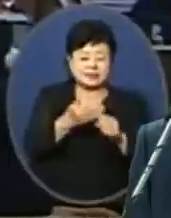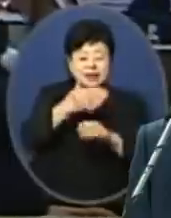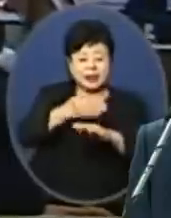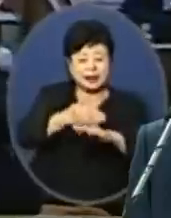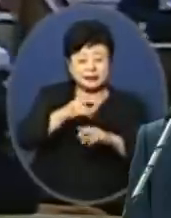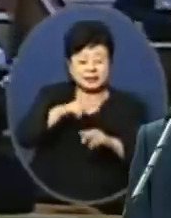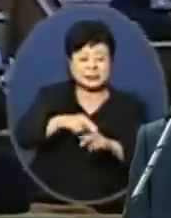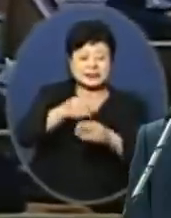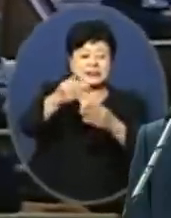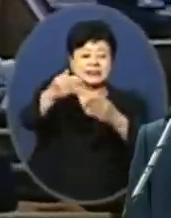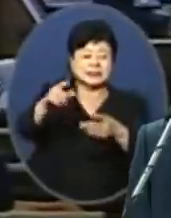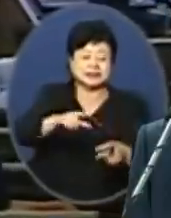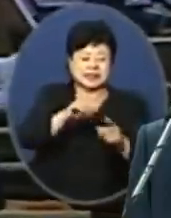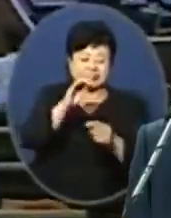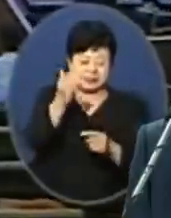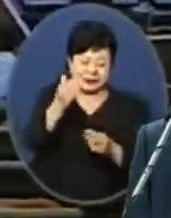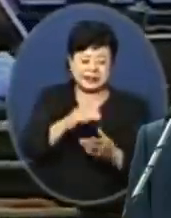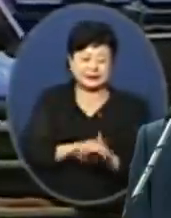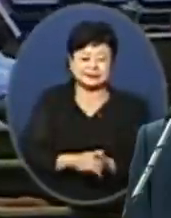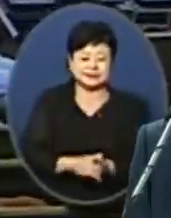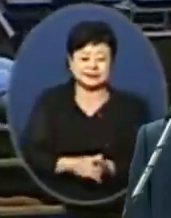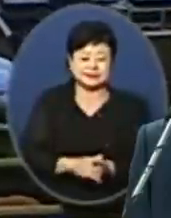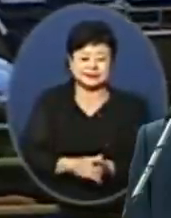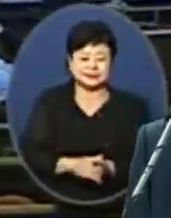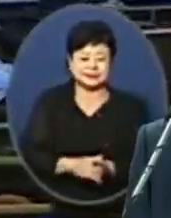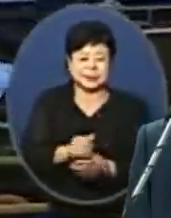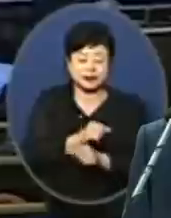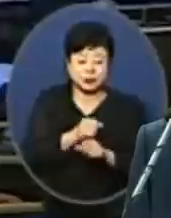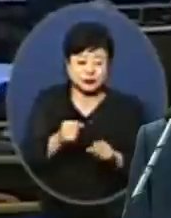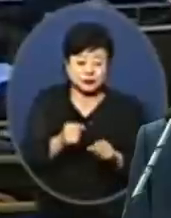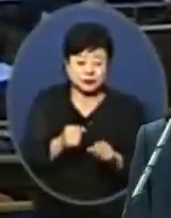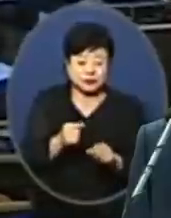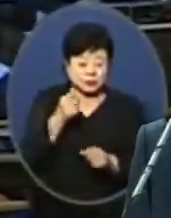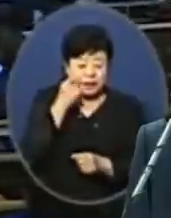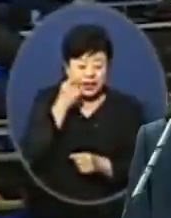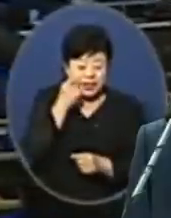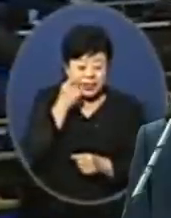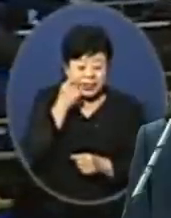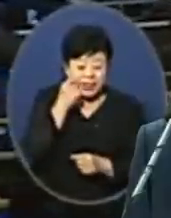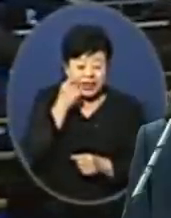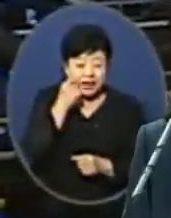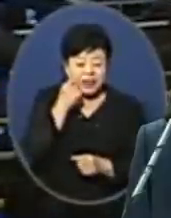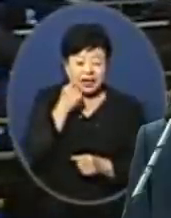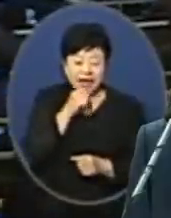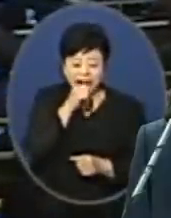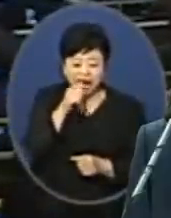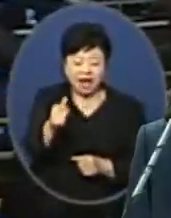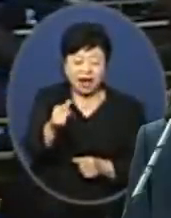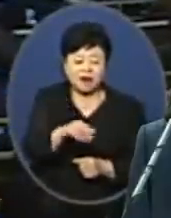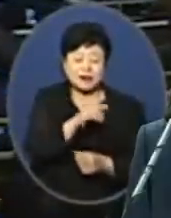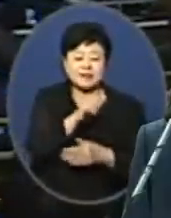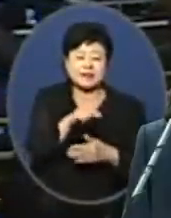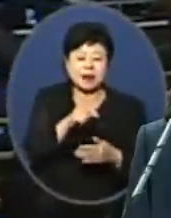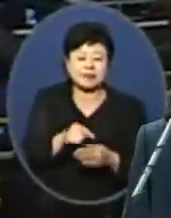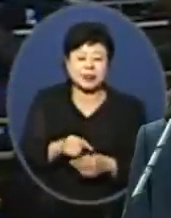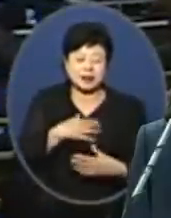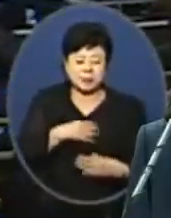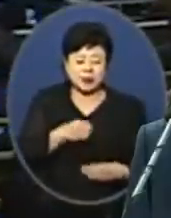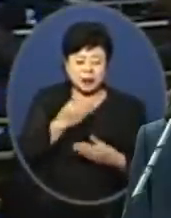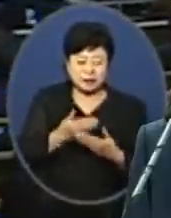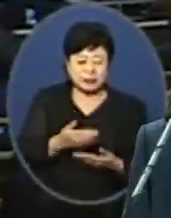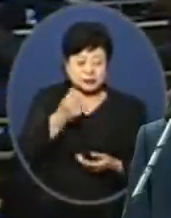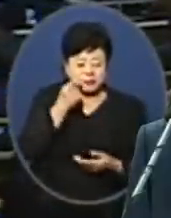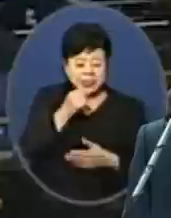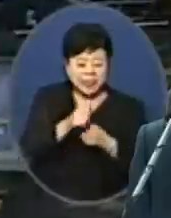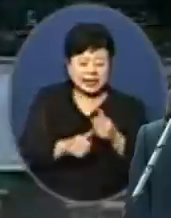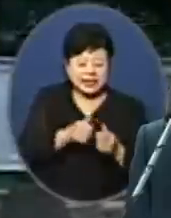감사로 제사드리는 삶을 살아야 되는 것입니다. 용서하지 못하면 절대로 우리는 마음의 평안을 가질 수가 없는 것입니다.